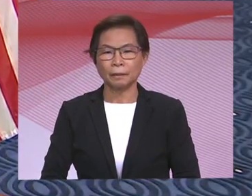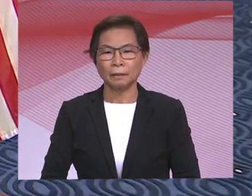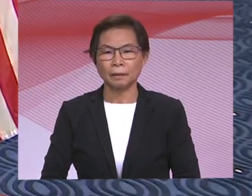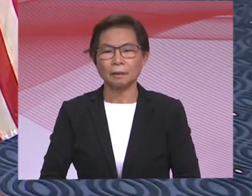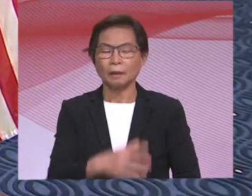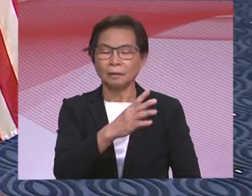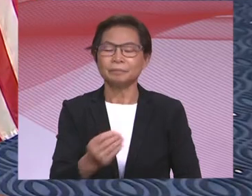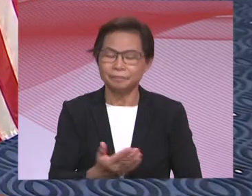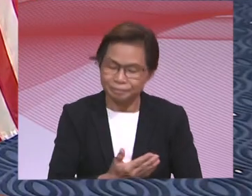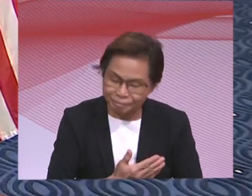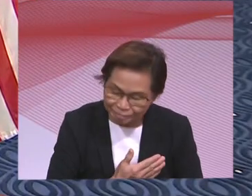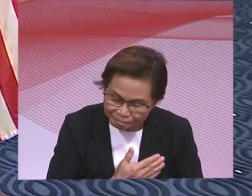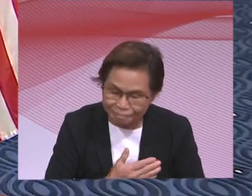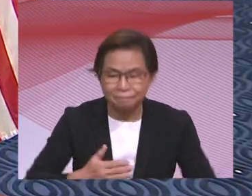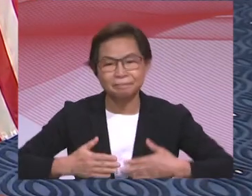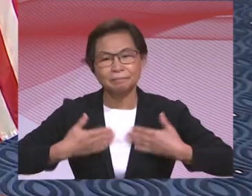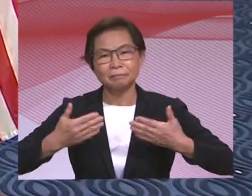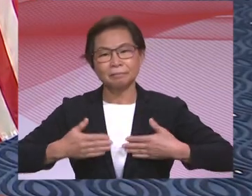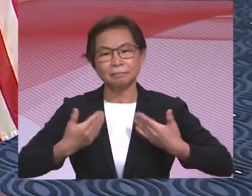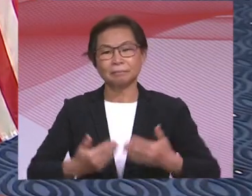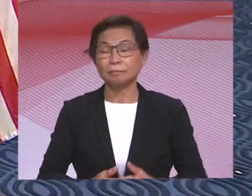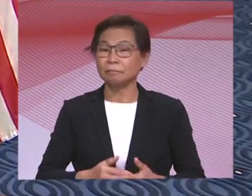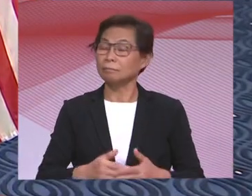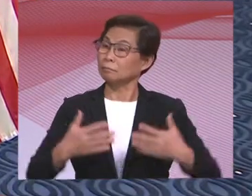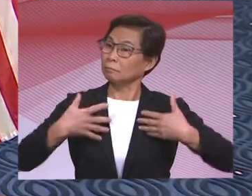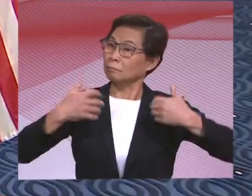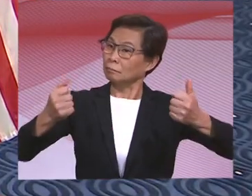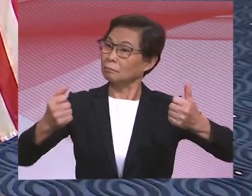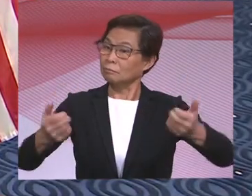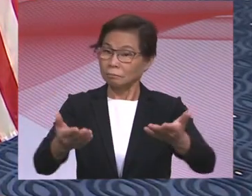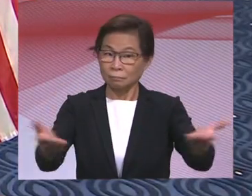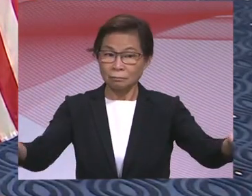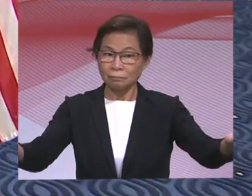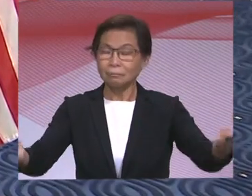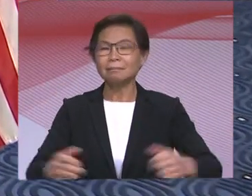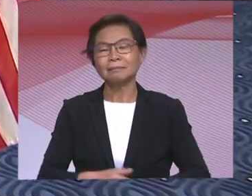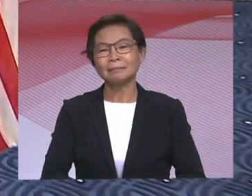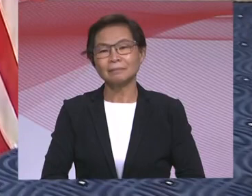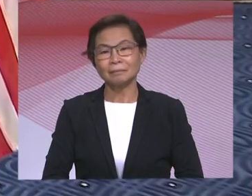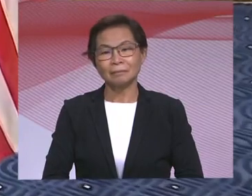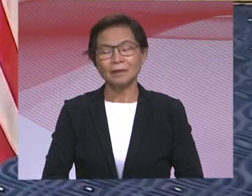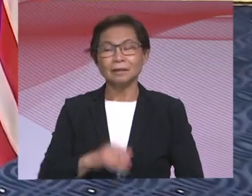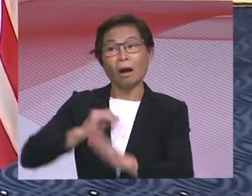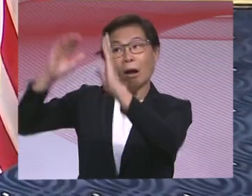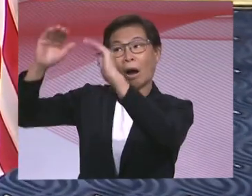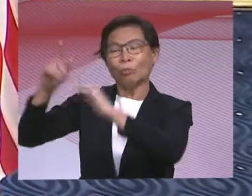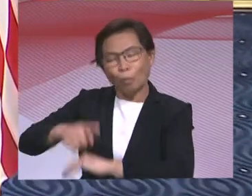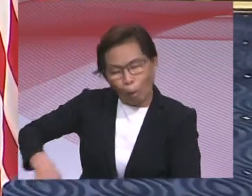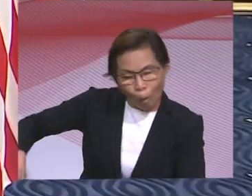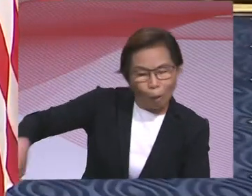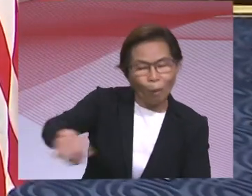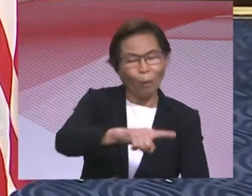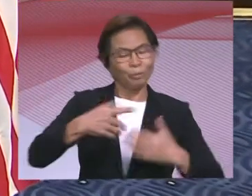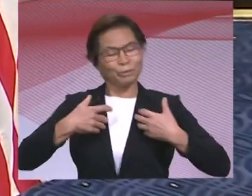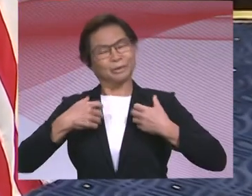dan salam sejahtera apa kabar semua Hai si Arab secara dan Story